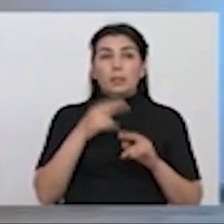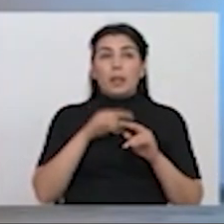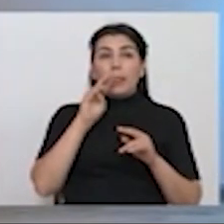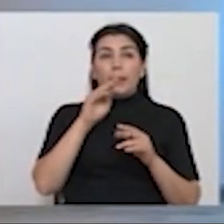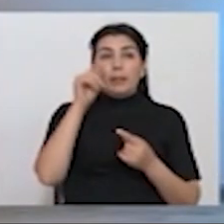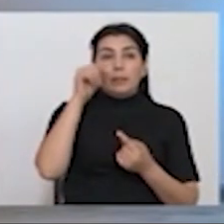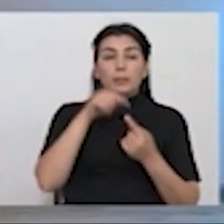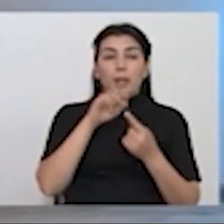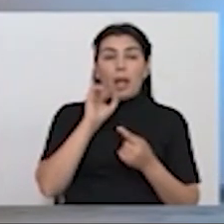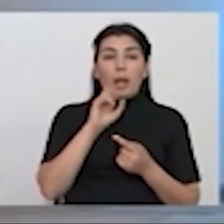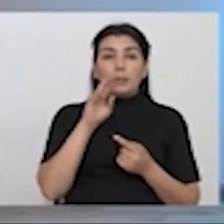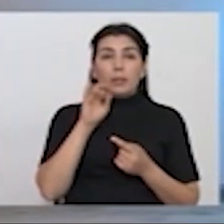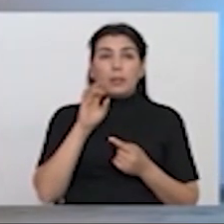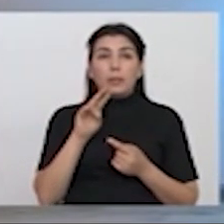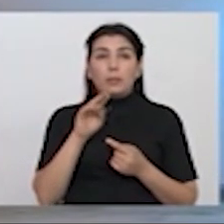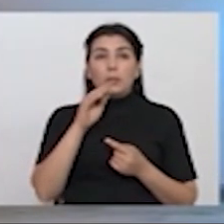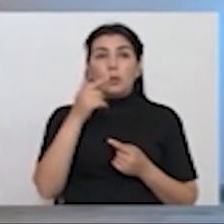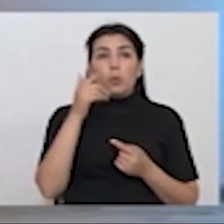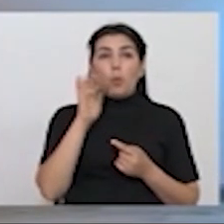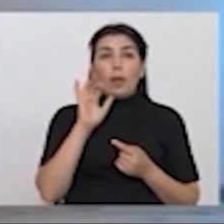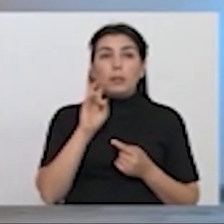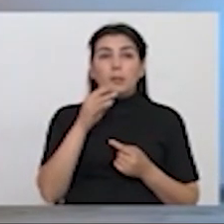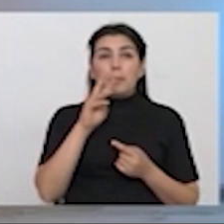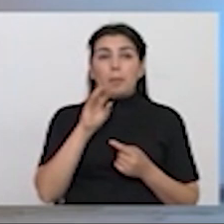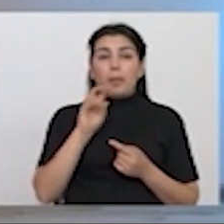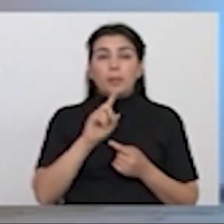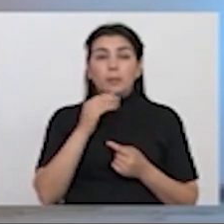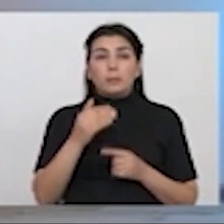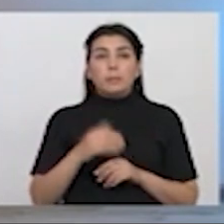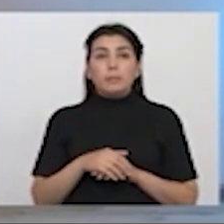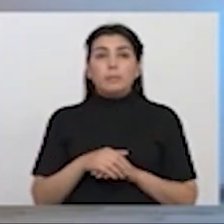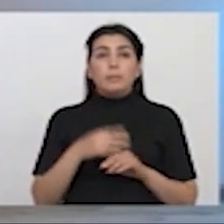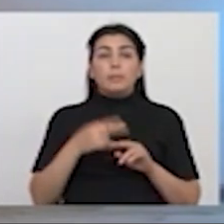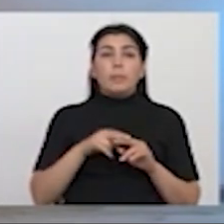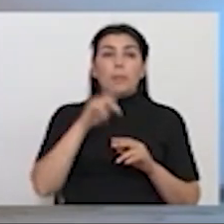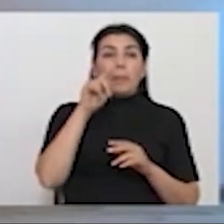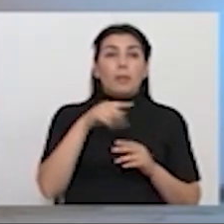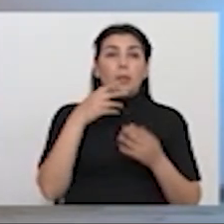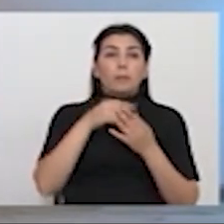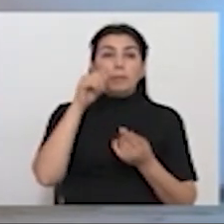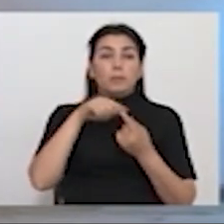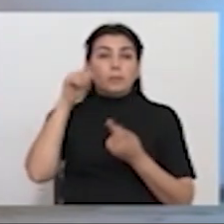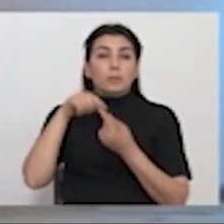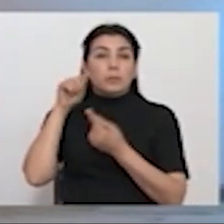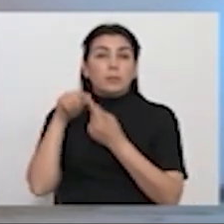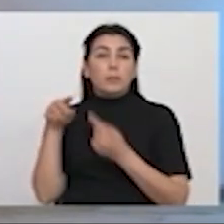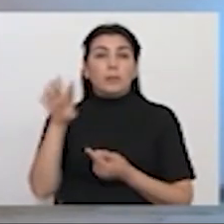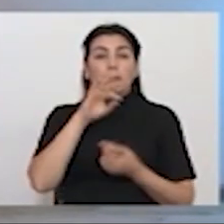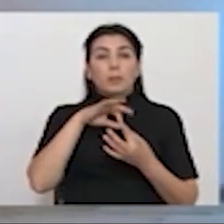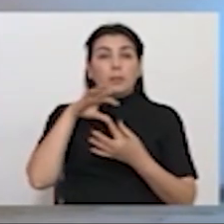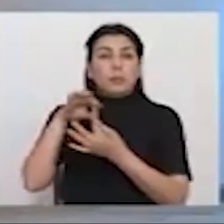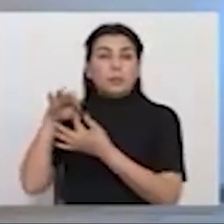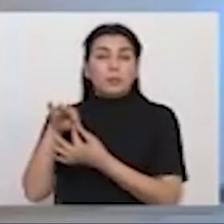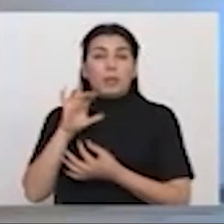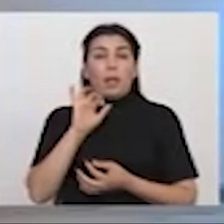ro'parasida adenin, guanin ro'parasida sitozin joylashishi kerak edi. Va shu asosida barcha iRNK zanjirini